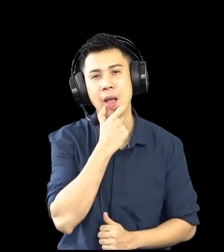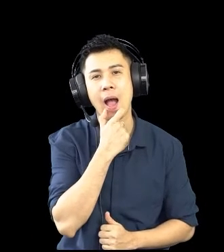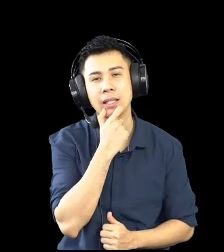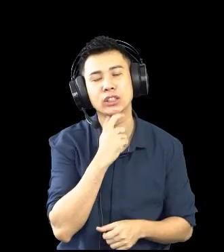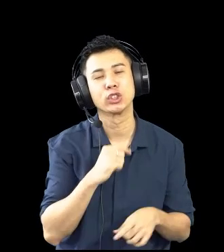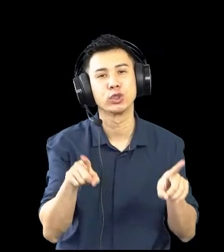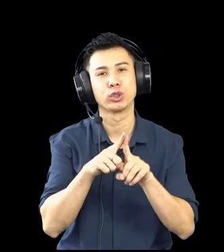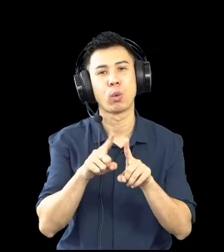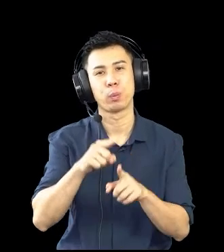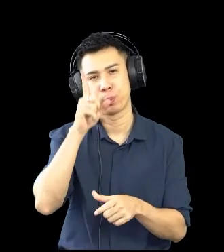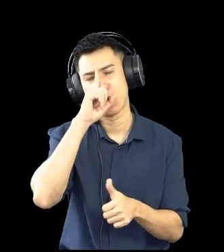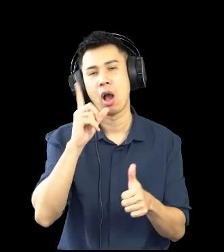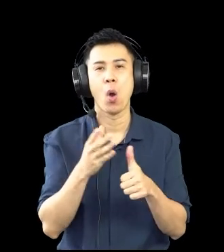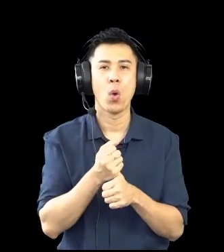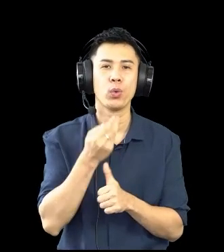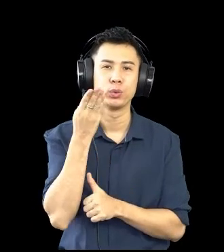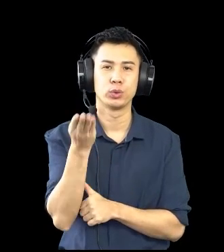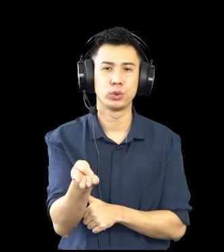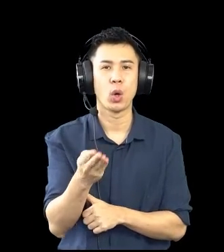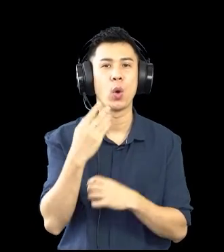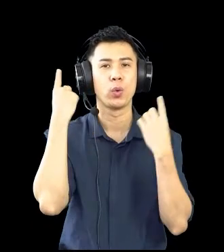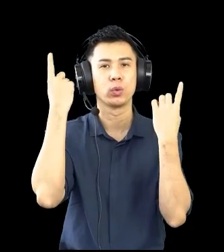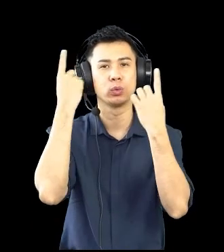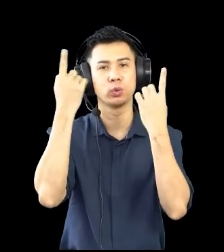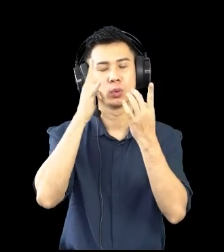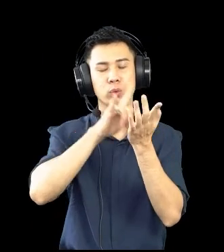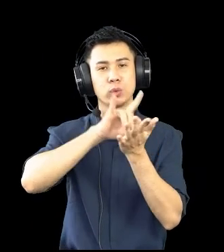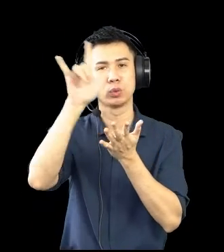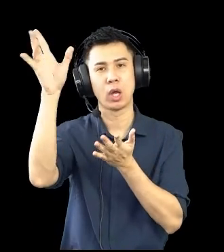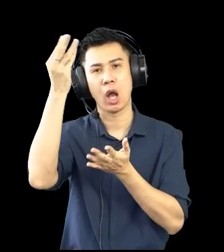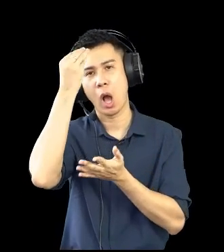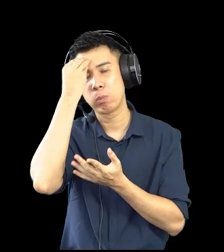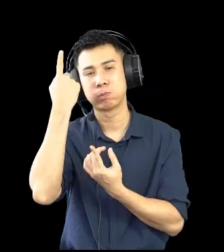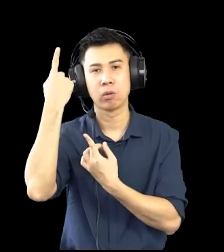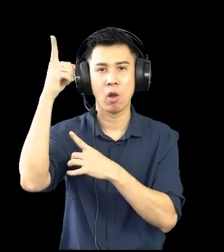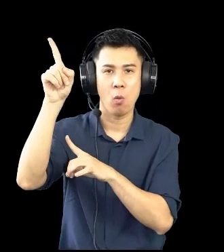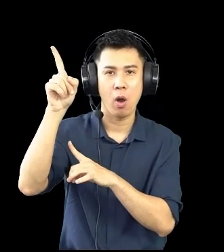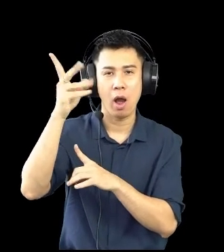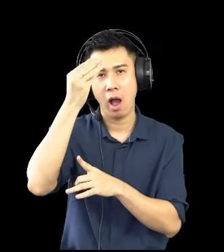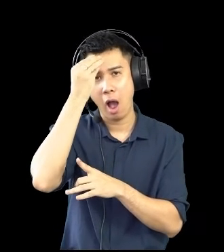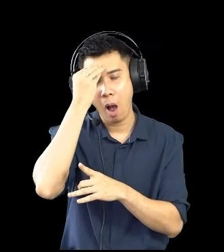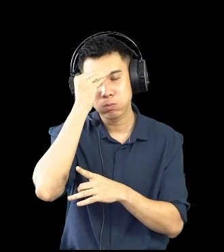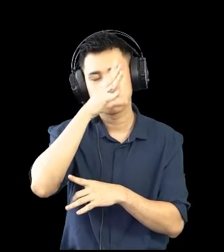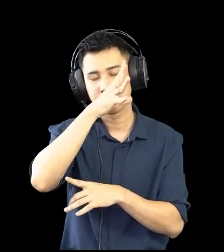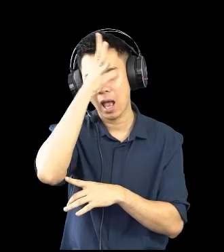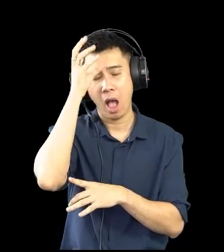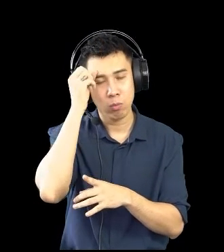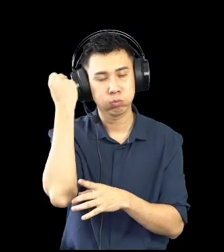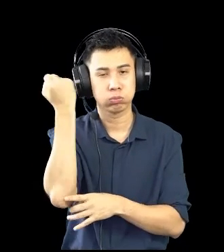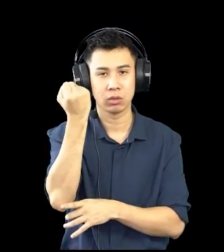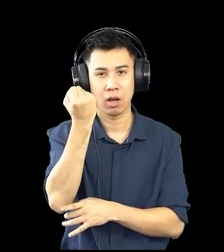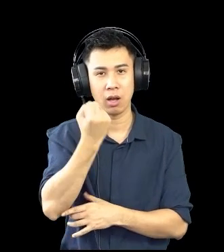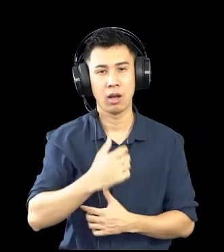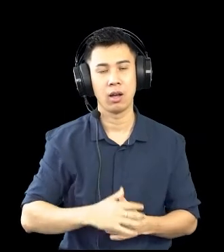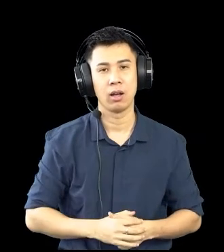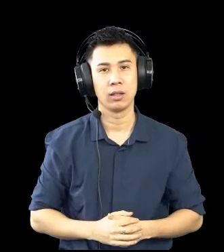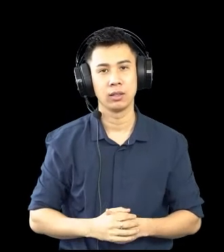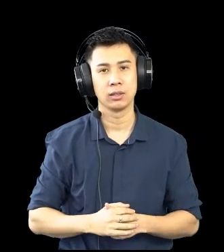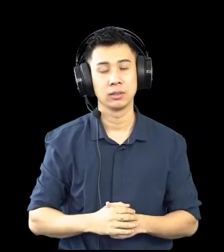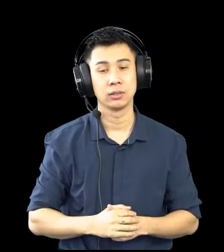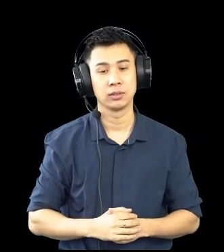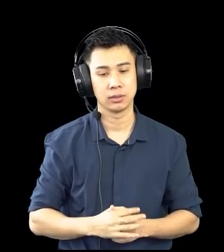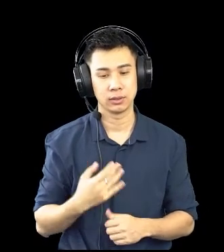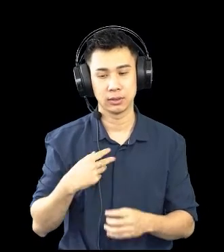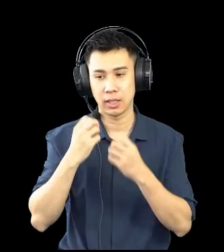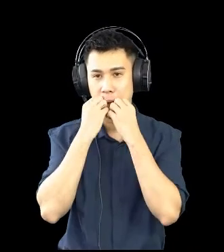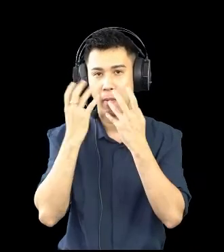hội để các bạn có thể là đi du học nước ngoài và tiếp tục cái việc học cao học và đại học của các bạn. Dạ. Ok, mình cảm ơn